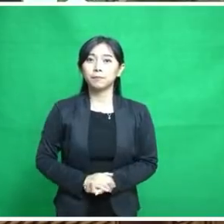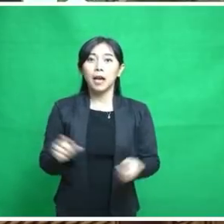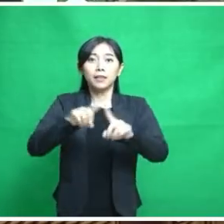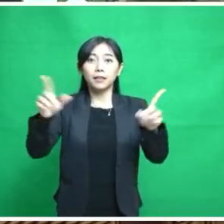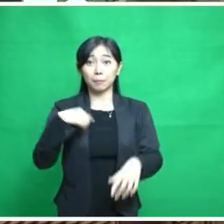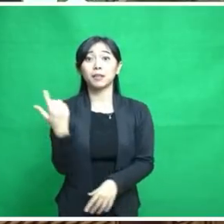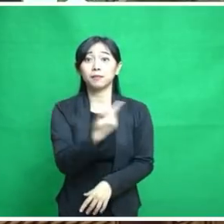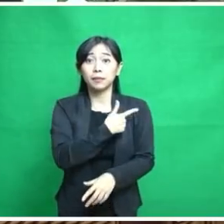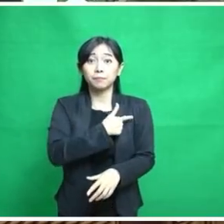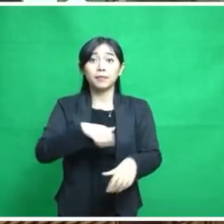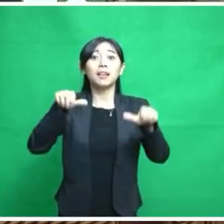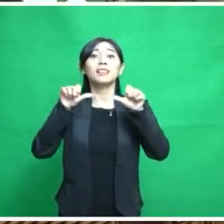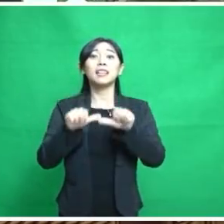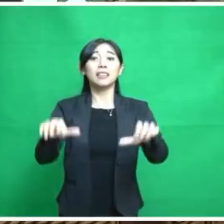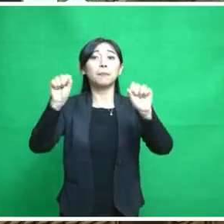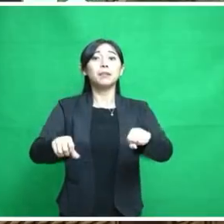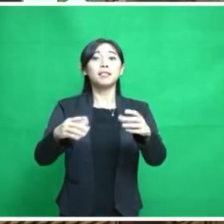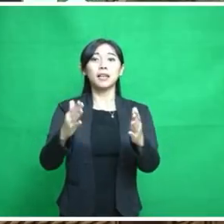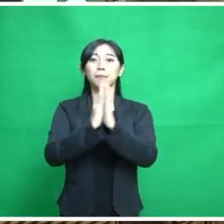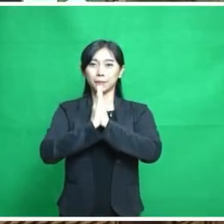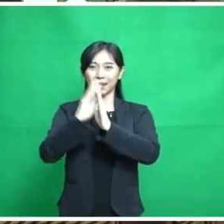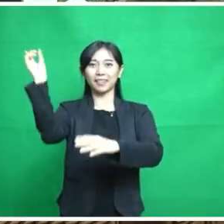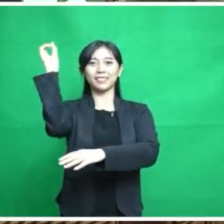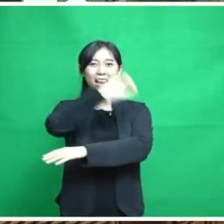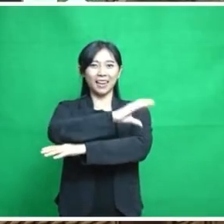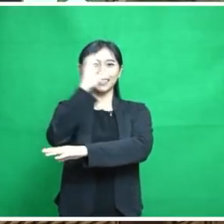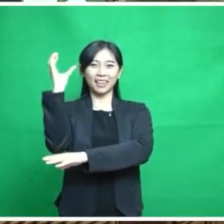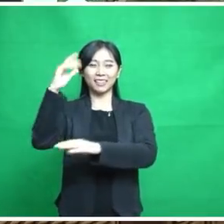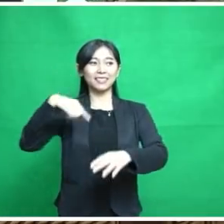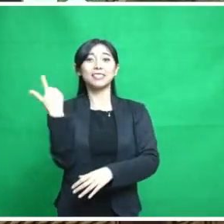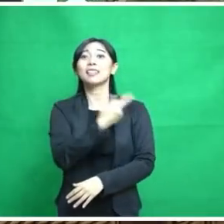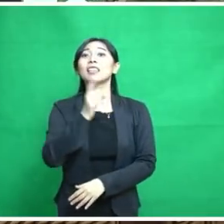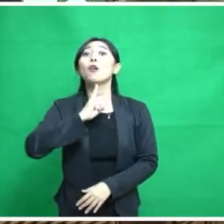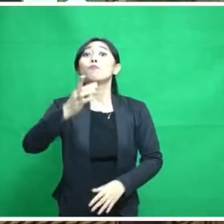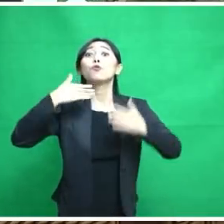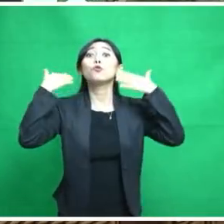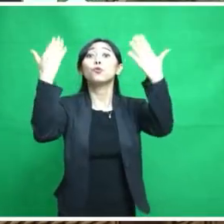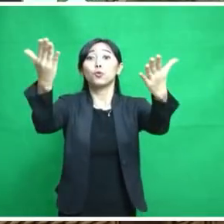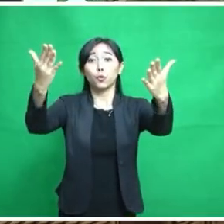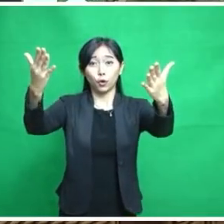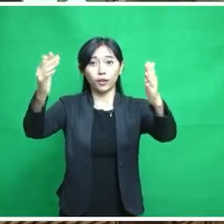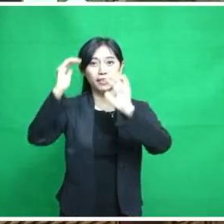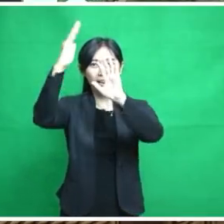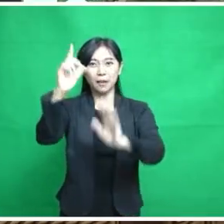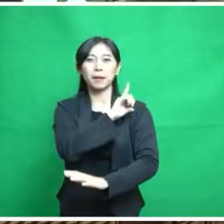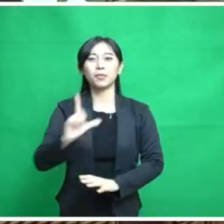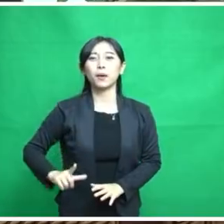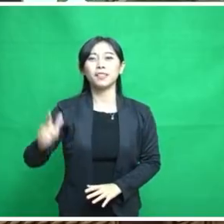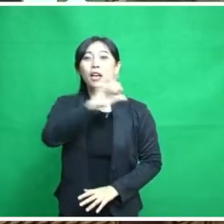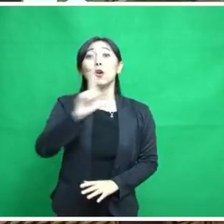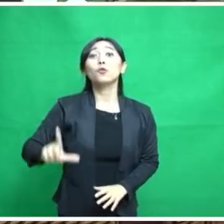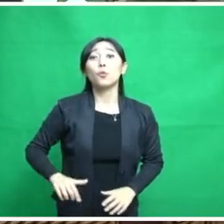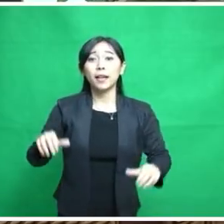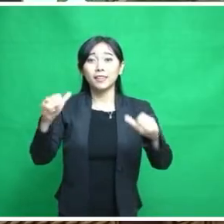Tapi kita tetap dapat beribadah di hari Natal ini. Maka kita patut memanjatkan syukur kehadapan Tuhan, sebab Tuhan